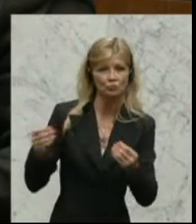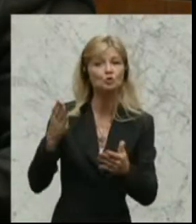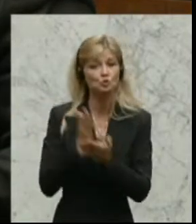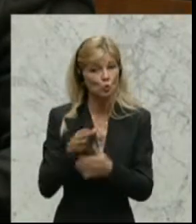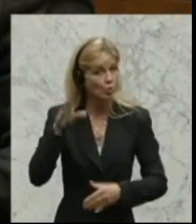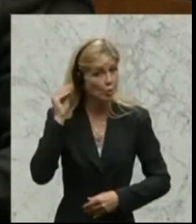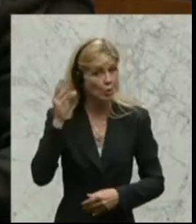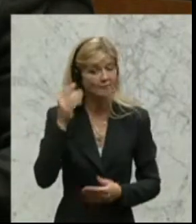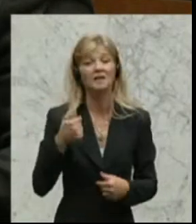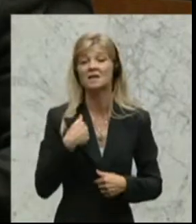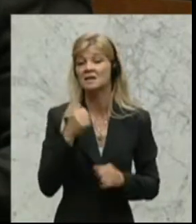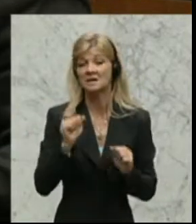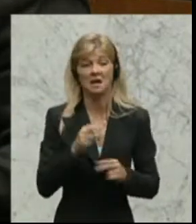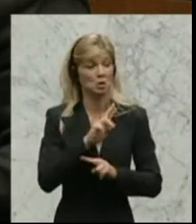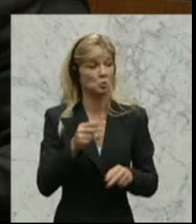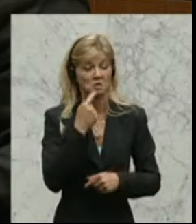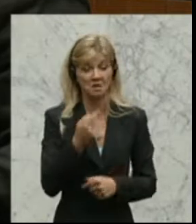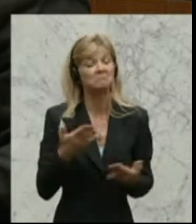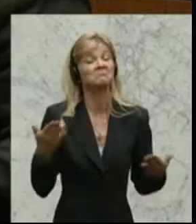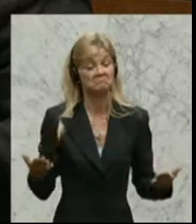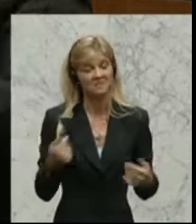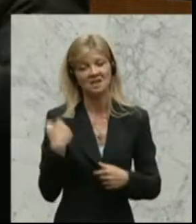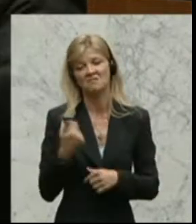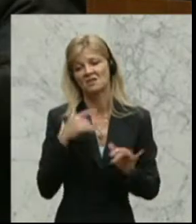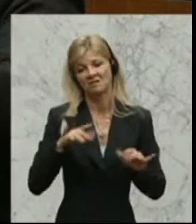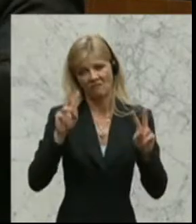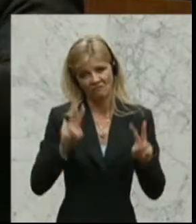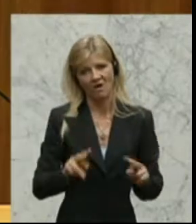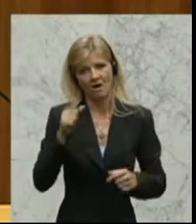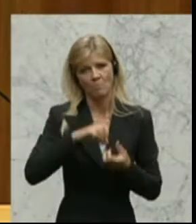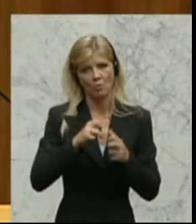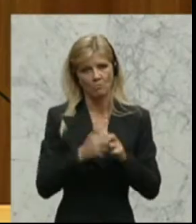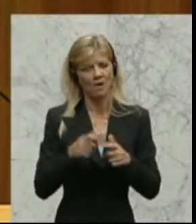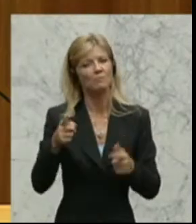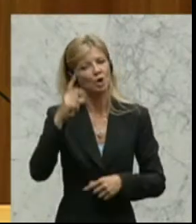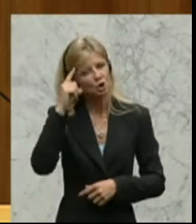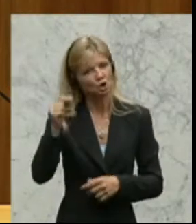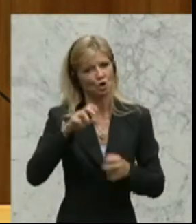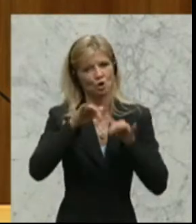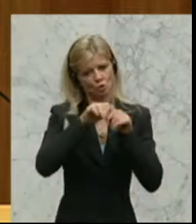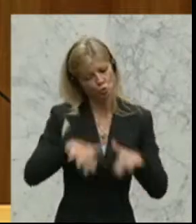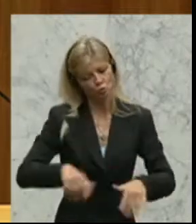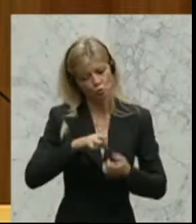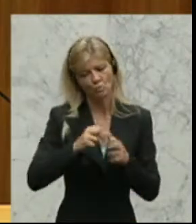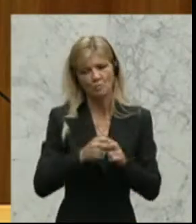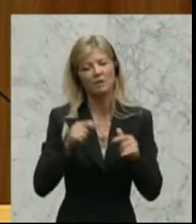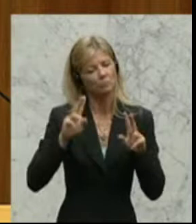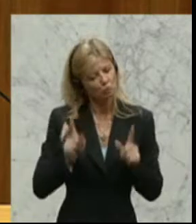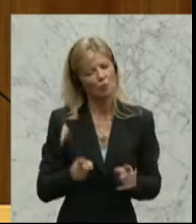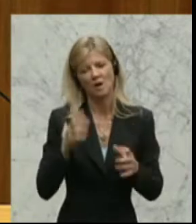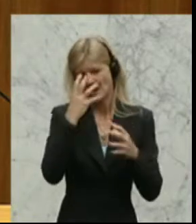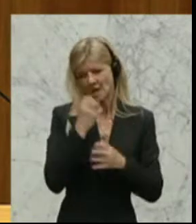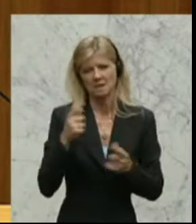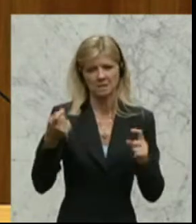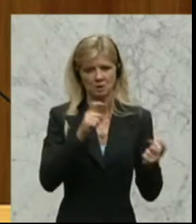ein Steuerstrukturproblem, über das wir in aller Ernsthaftigkeit einmal diskutieren sollten und es schon längst hätten tun sollen. Wenn ich mir den ÖVP-Weg